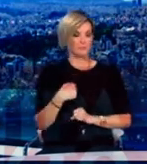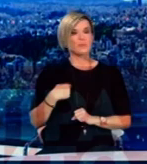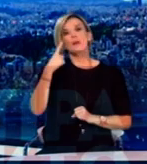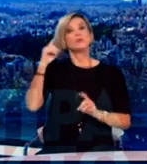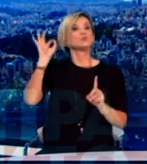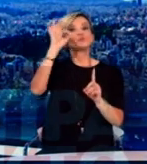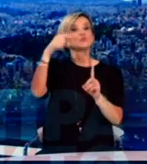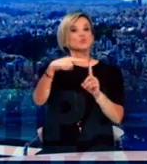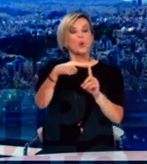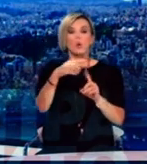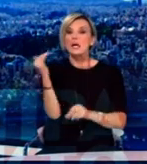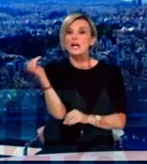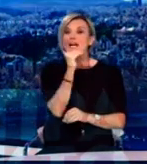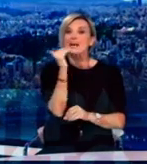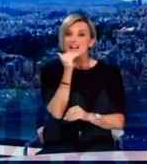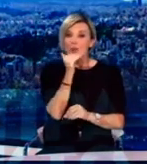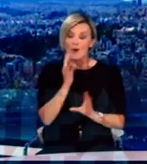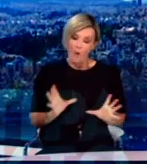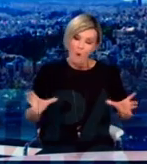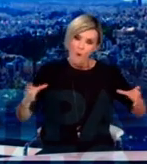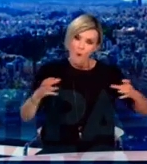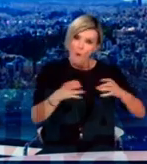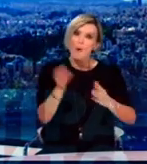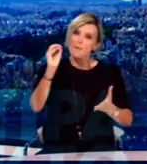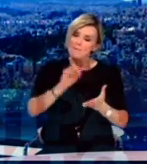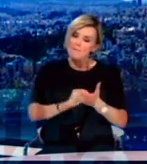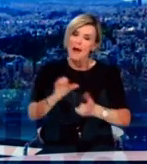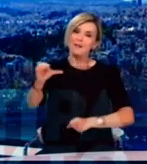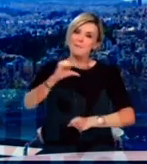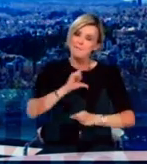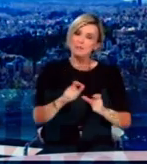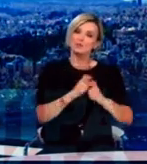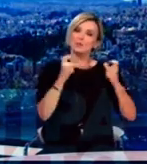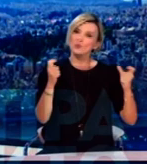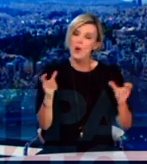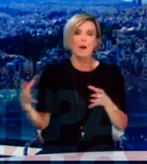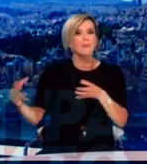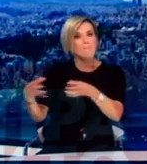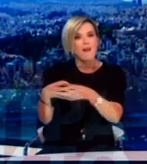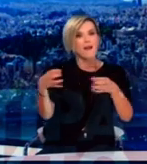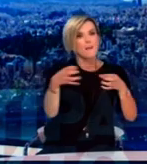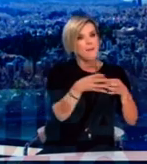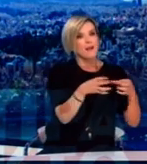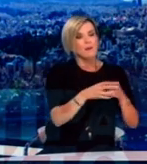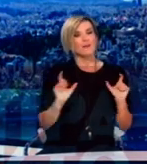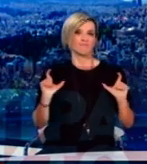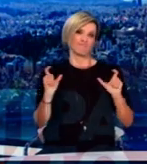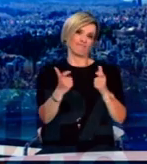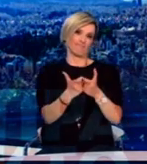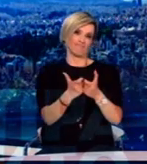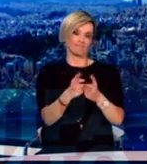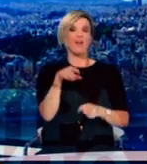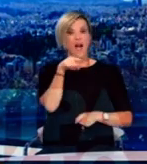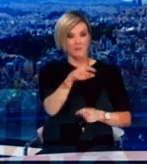βρεθούμε γρήγορα και πάλι, όλες και όλοι μαζί, στις τάξεις των σχολείων μας και συντροφιά των αγαπημένων μας ανθρώπων. Πρόκειται λοιπόν για